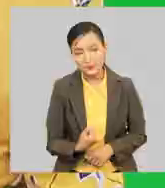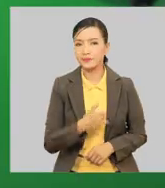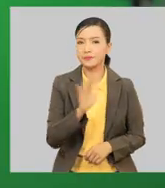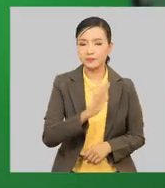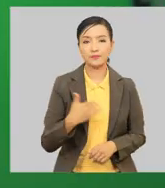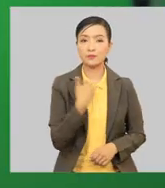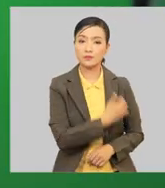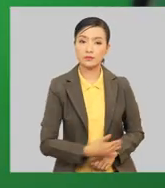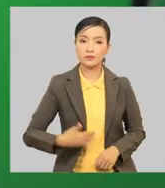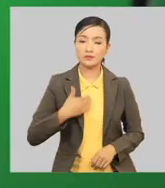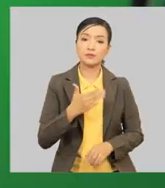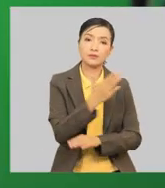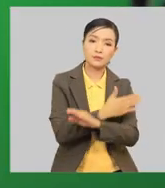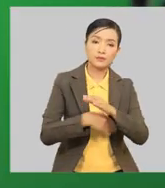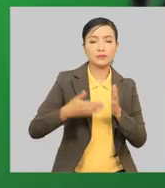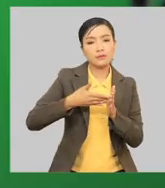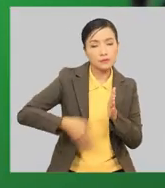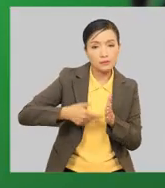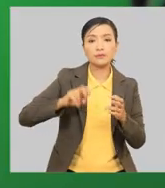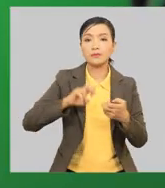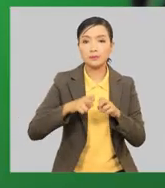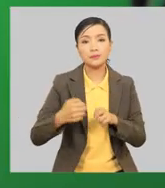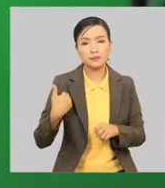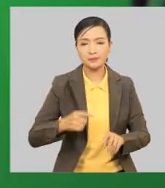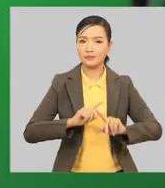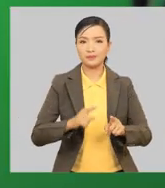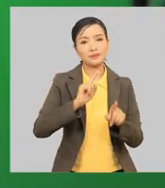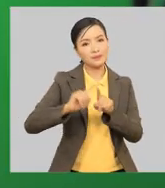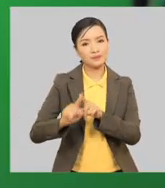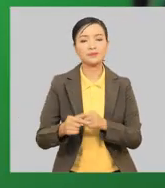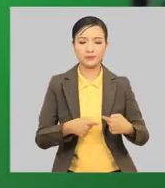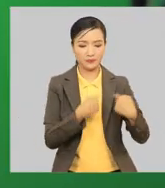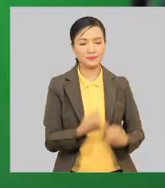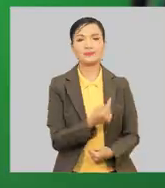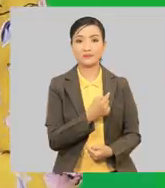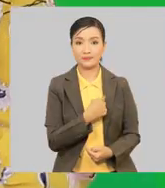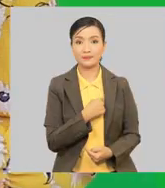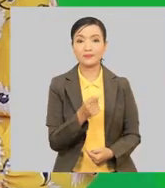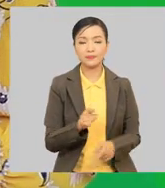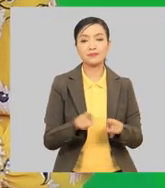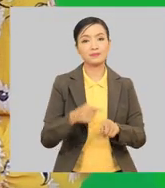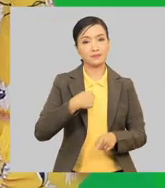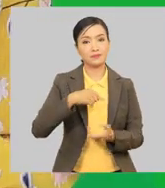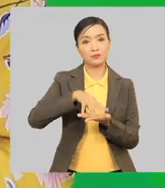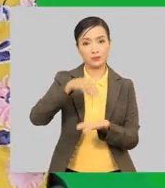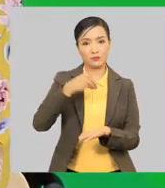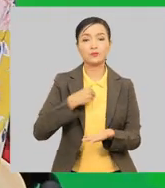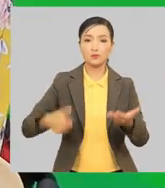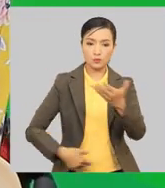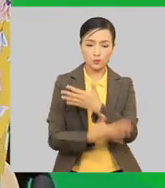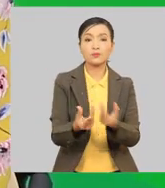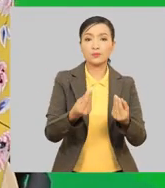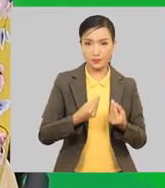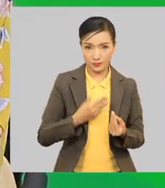องๆไม่ท้อนะคะถึงแม้ว่าร่างกายของเราจะมีข้อจำกัดบางอย่างค่ะแต่ว่าทุกอย่างมันขึ้นอยู่กับที่จิตใจเนาะอย่างชมพู่เ